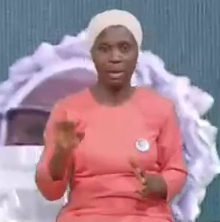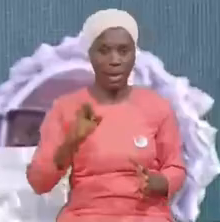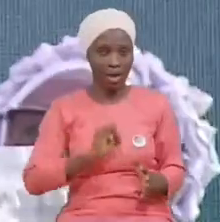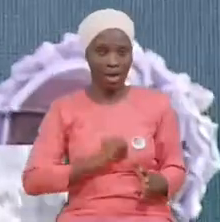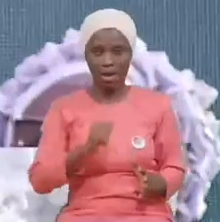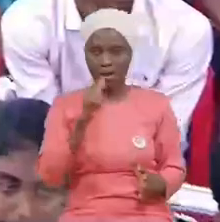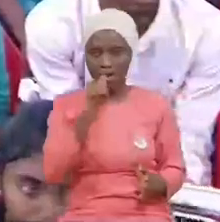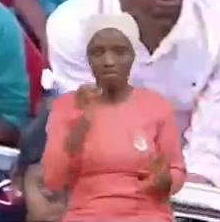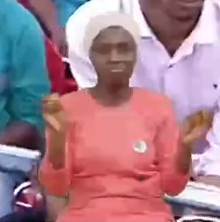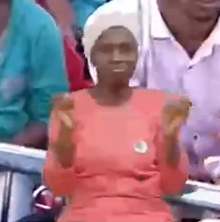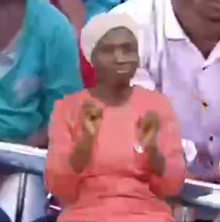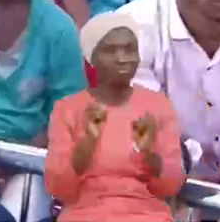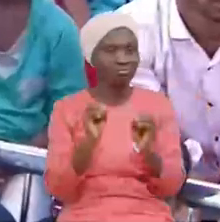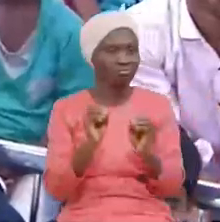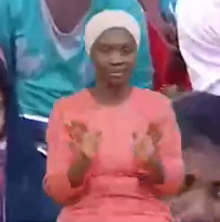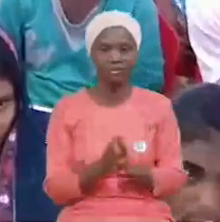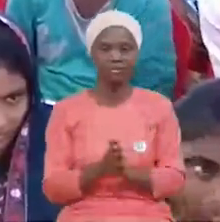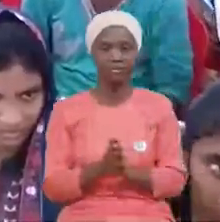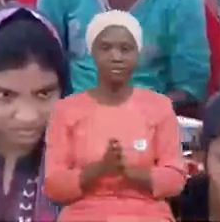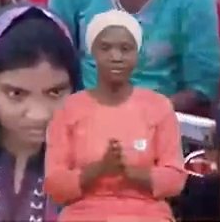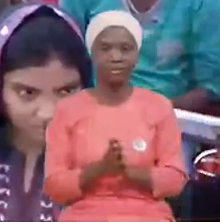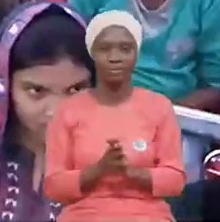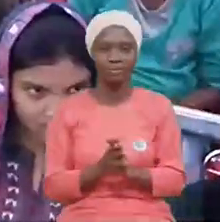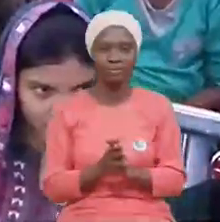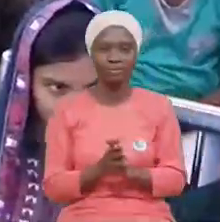Rien du tout. Je ne suis rien.